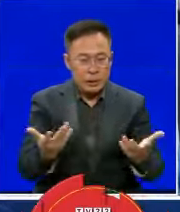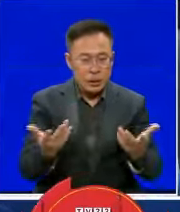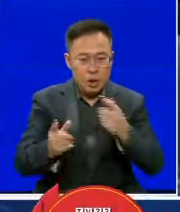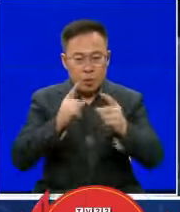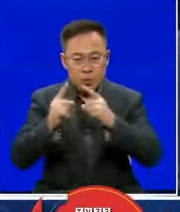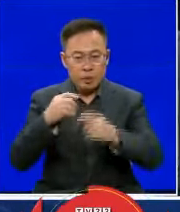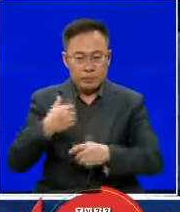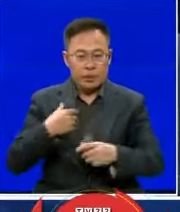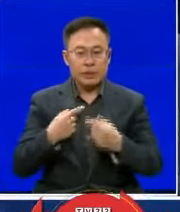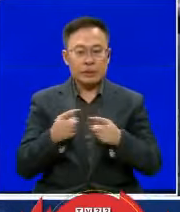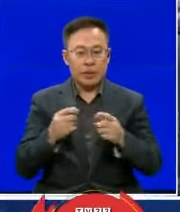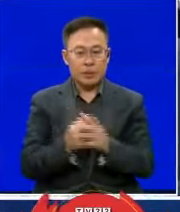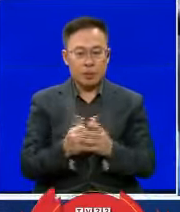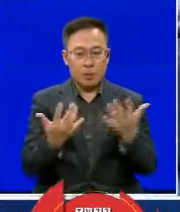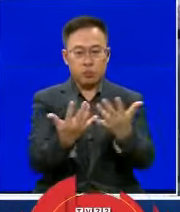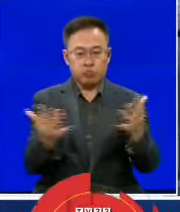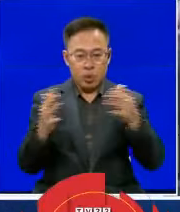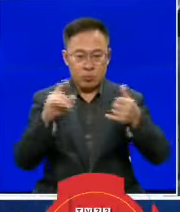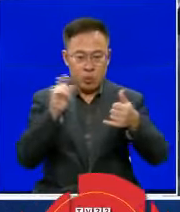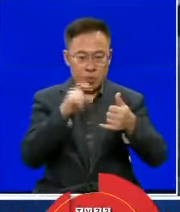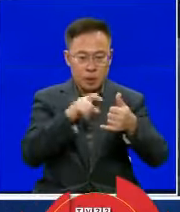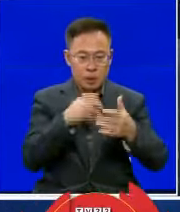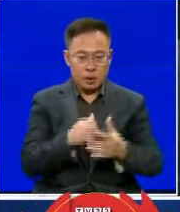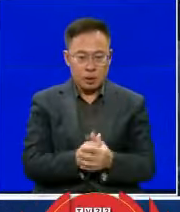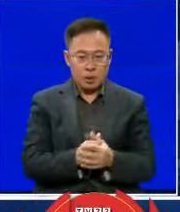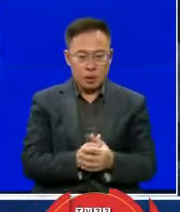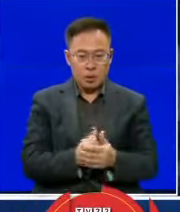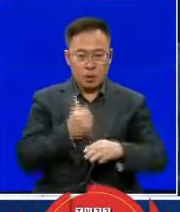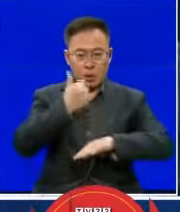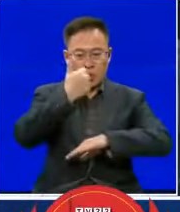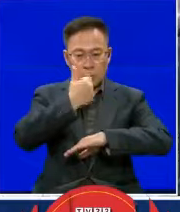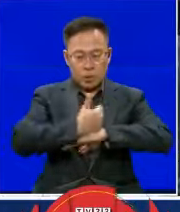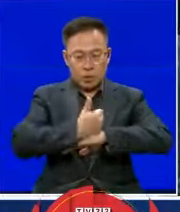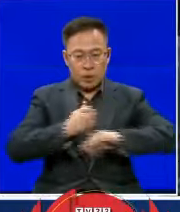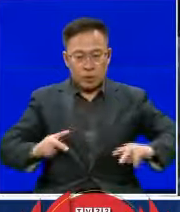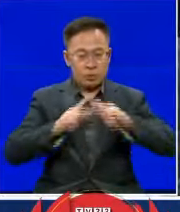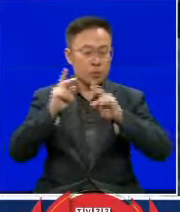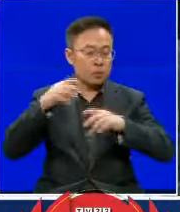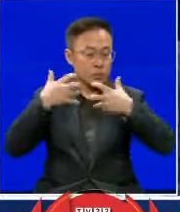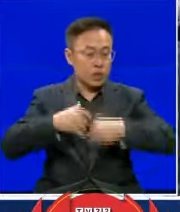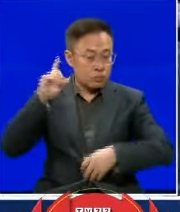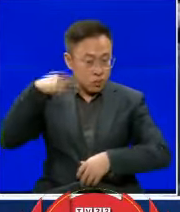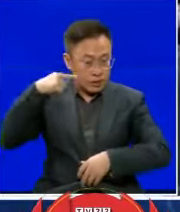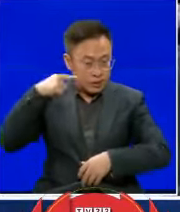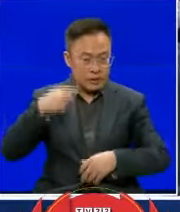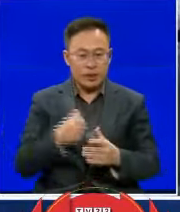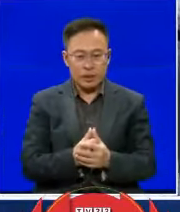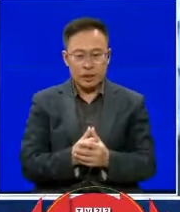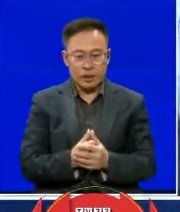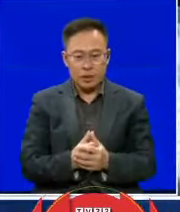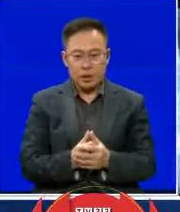ก็คือหน้างานเลยนะนี่ดูบรรยากาศดูหน้าท่านรัฐมนตรีว่าการกระทรวงอุตสาหกรรมครับนะคะแล้วก็ดูหน้าท่านรัฐมนตรี